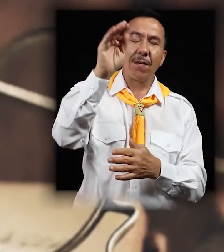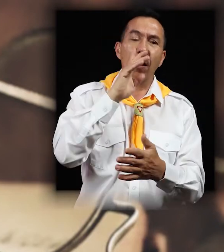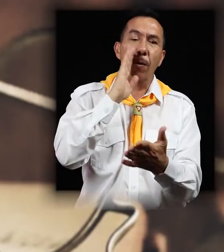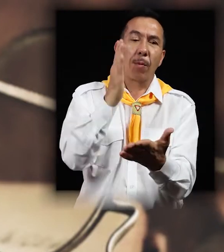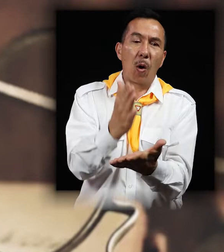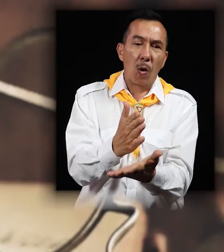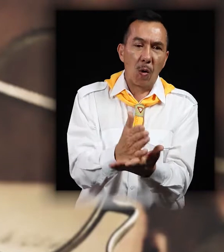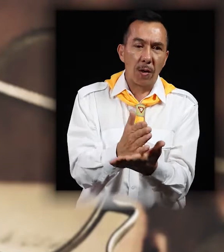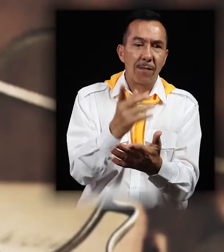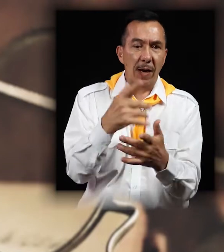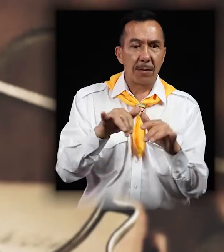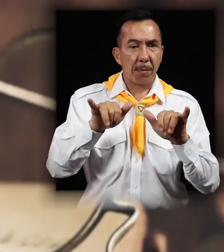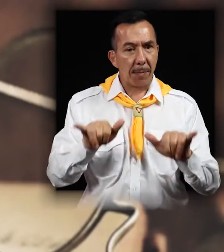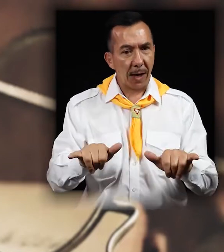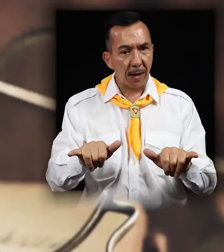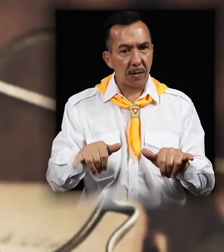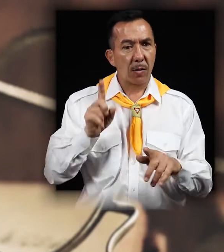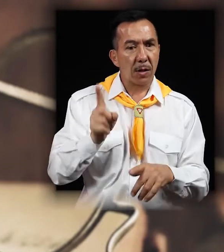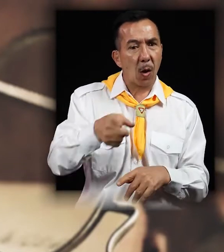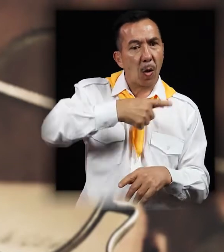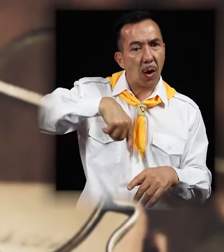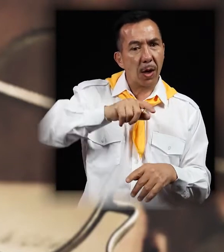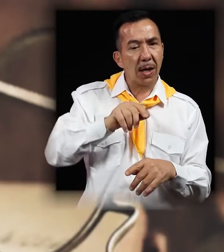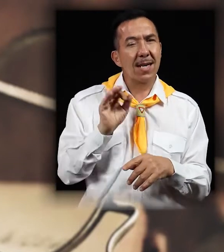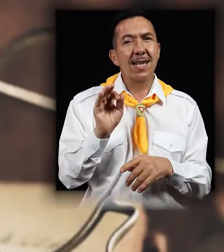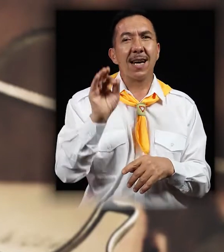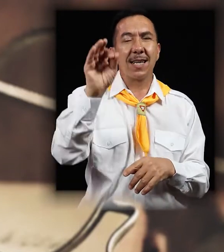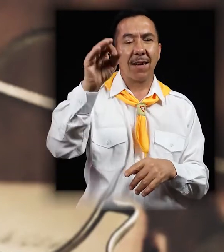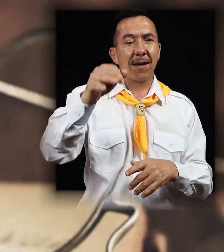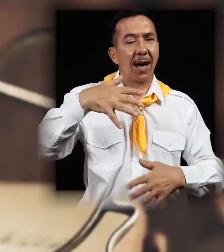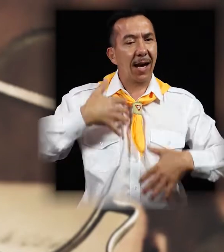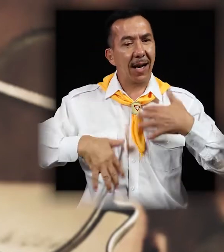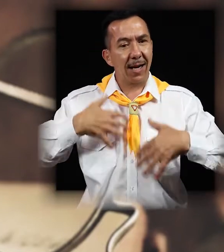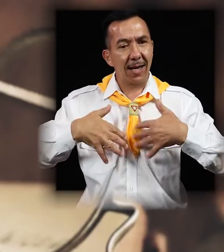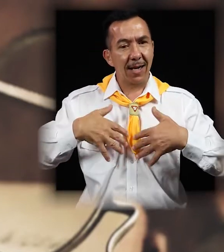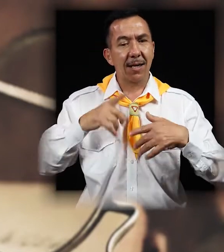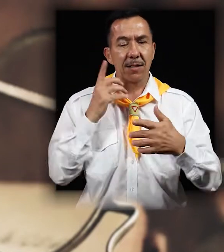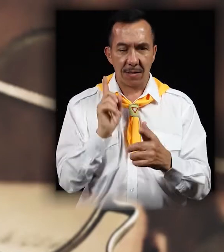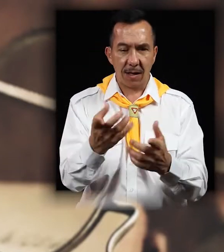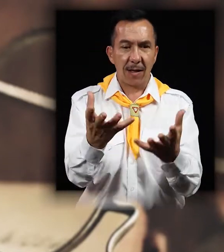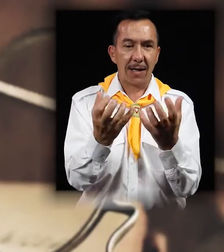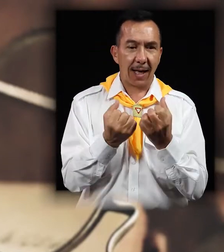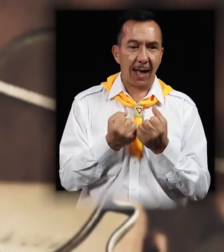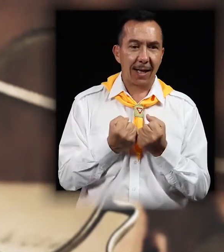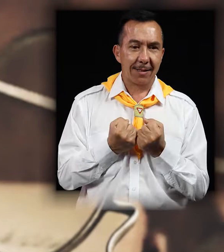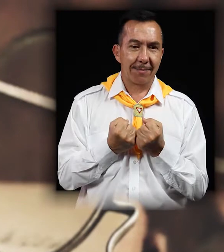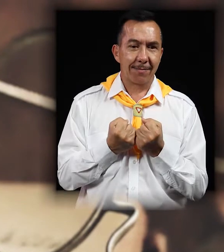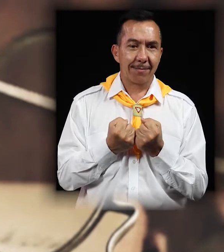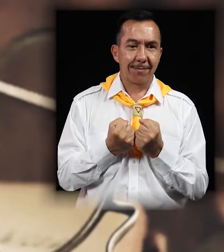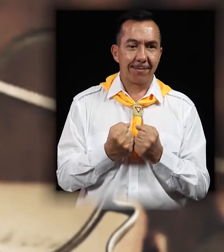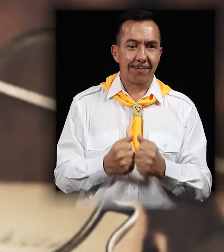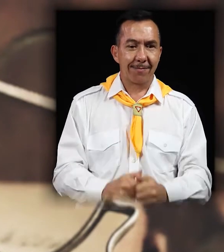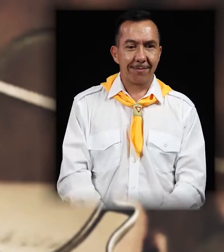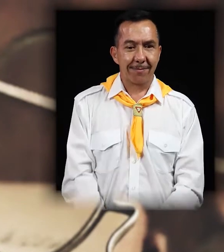belofte wat bly, dat ons die ewige lewe sou kry.